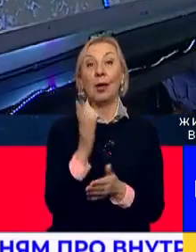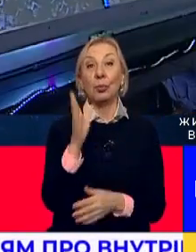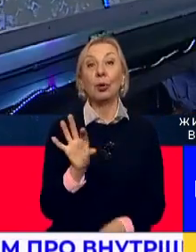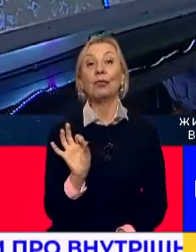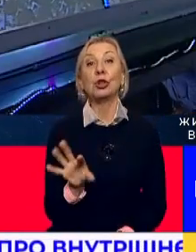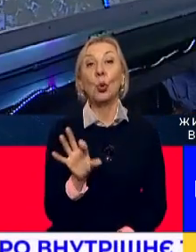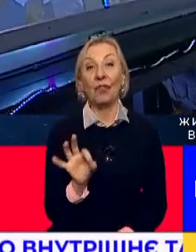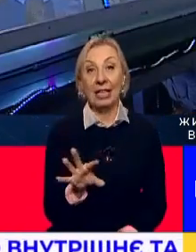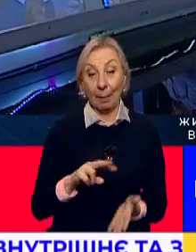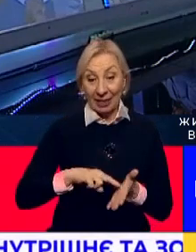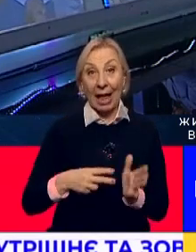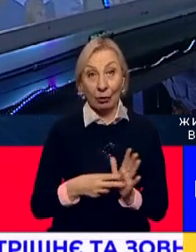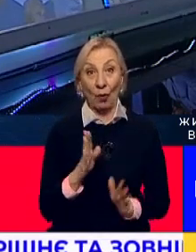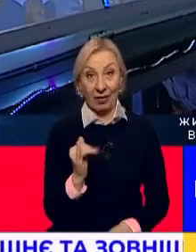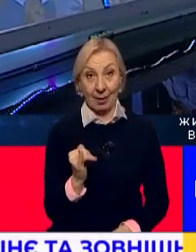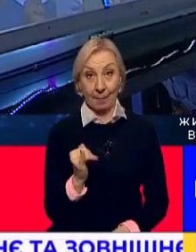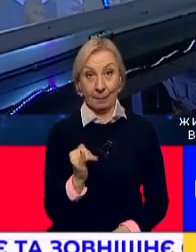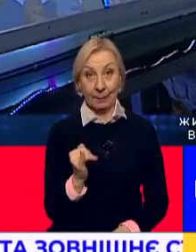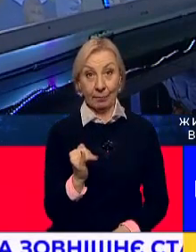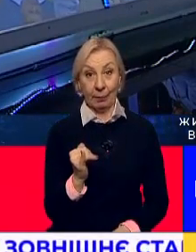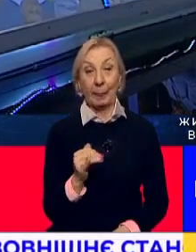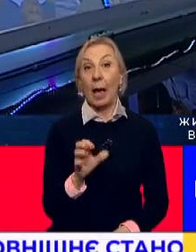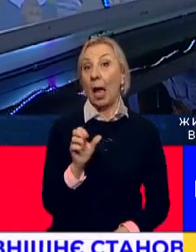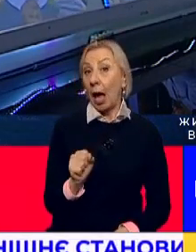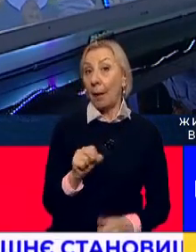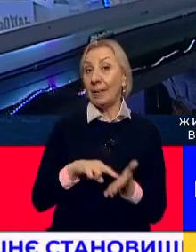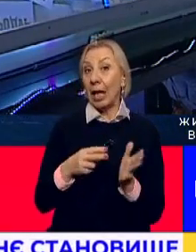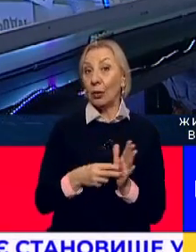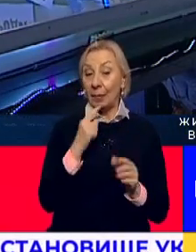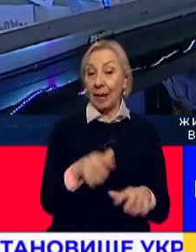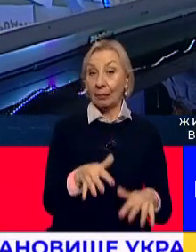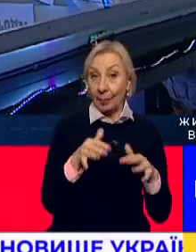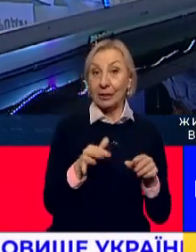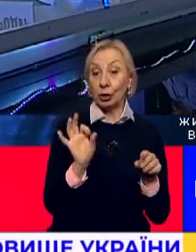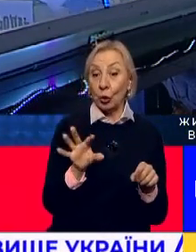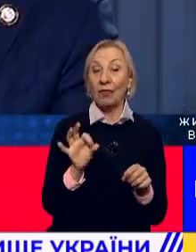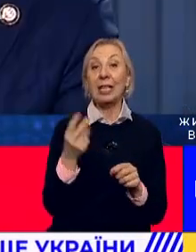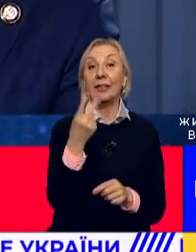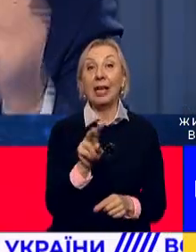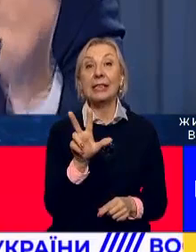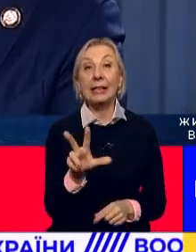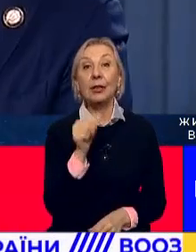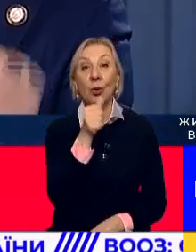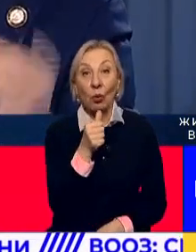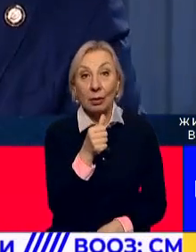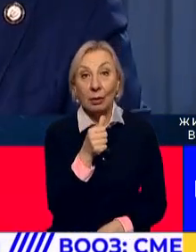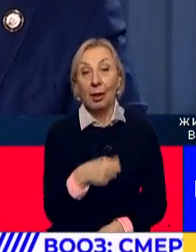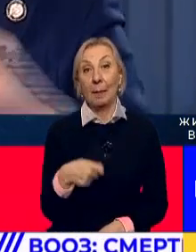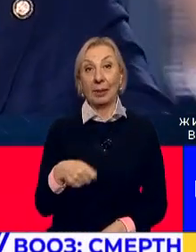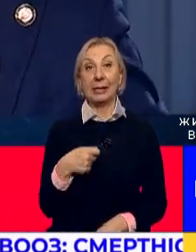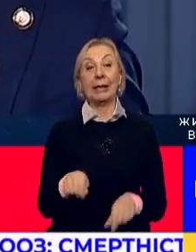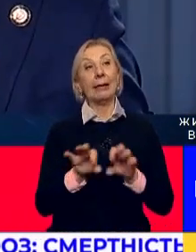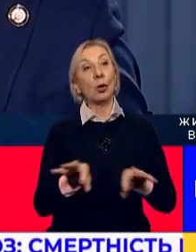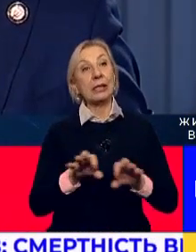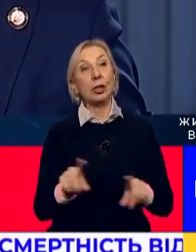жовтні планові, якщо це не будуть дострокові вибори, а планові парламентські вибори в жовтні 23-го року. Президент Зеленський розказує,